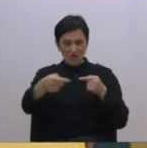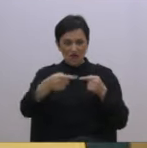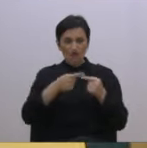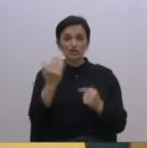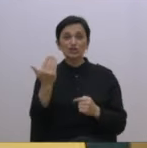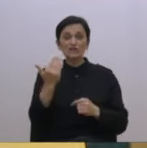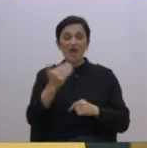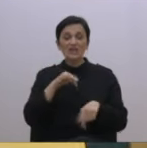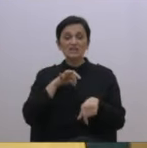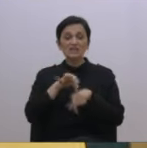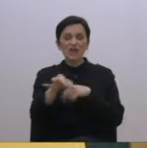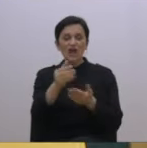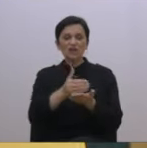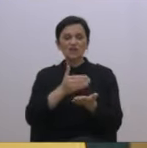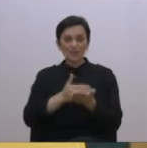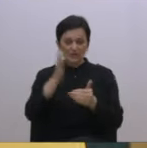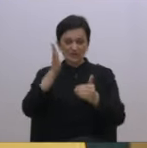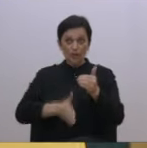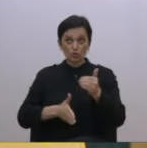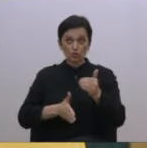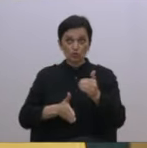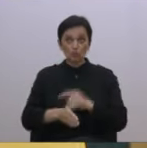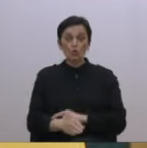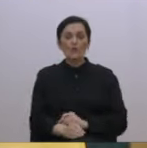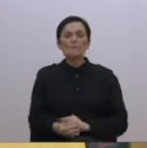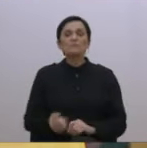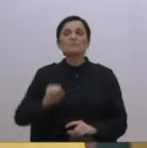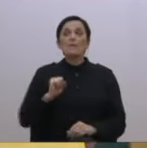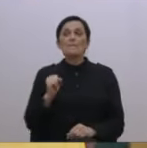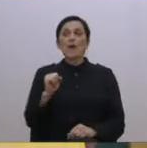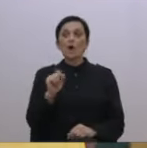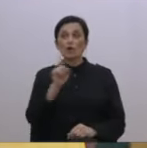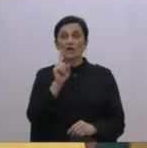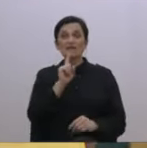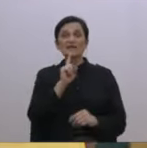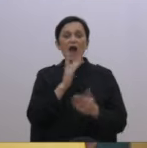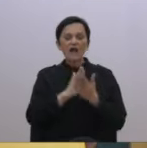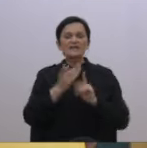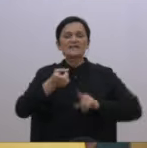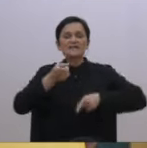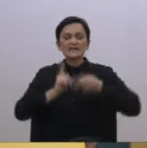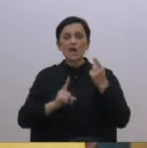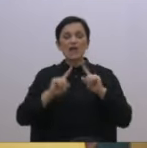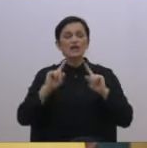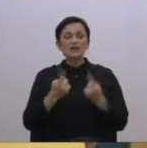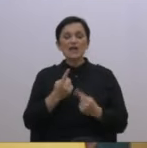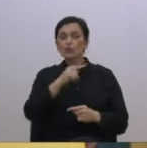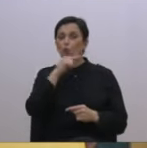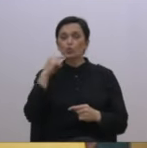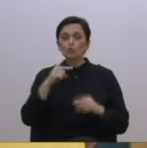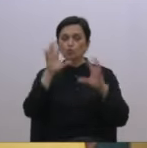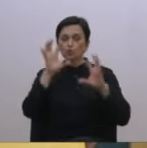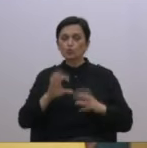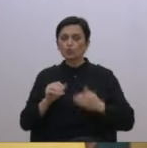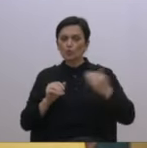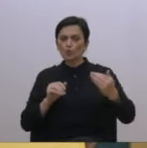თქვენი ეს ძალადობრივი რეჟიმი დასრულდება. მეგობრებო, რა ხდება რეალურად? რატო რუსული კანონი?